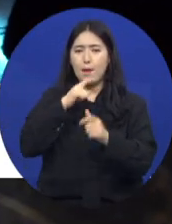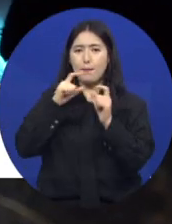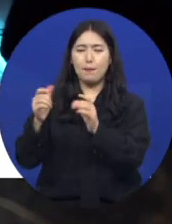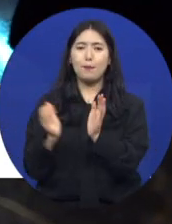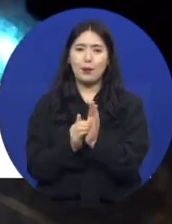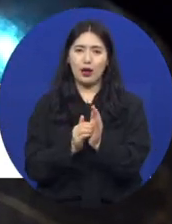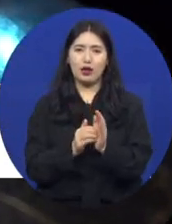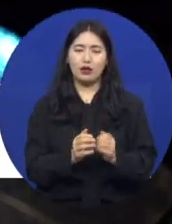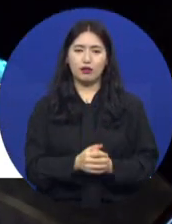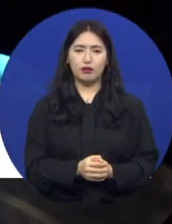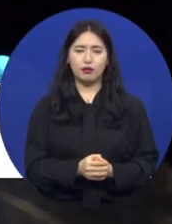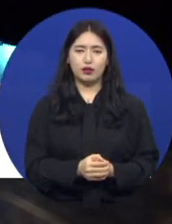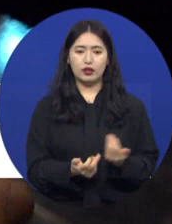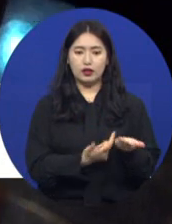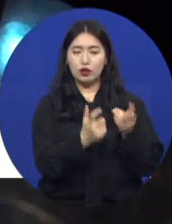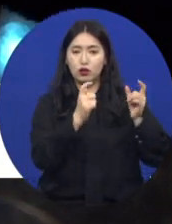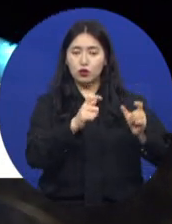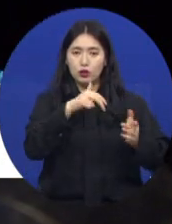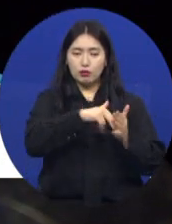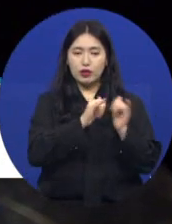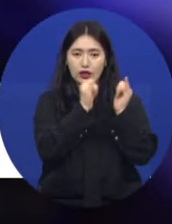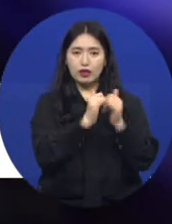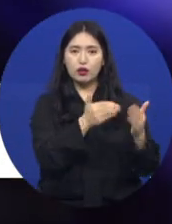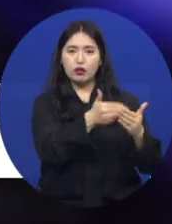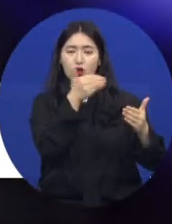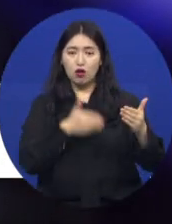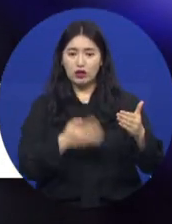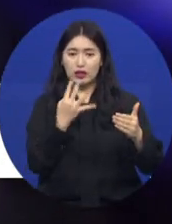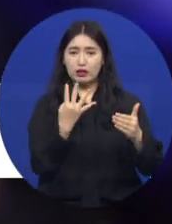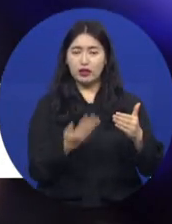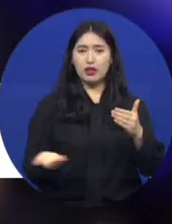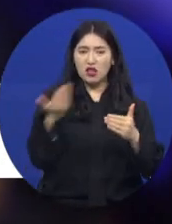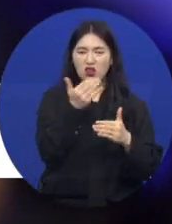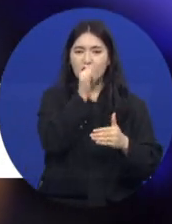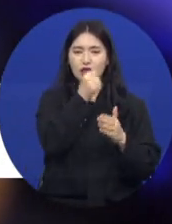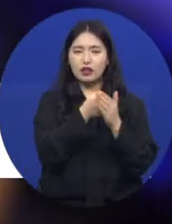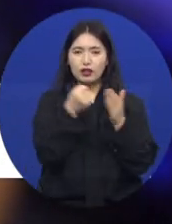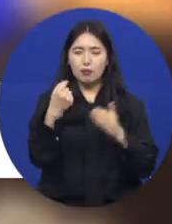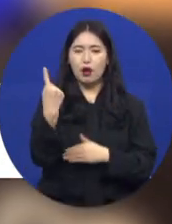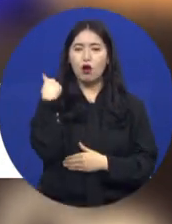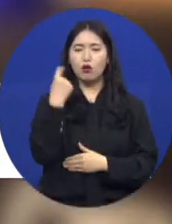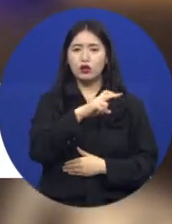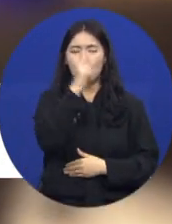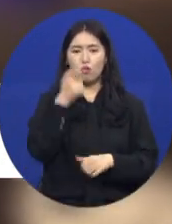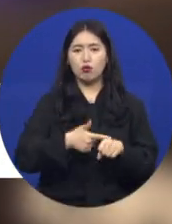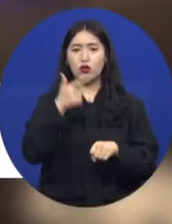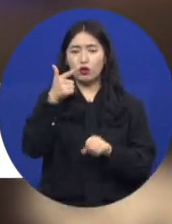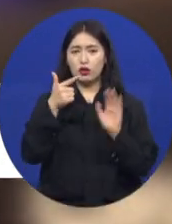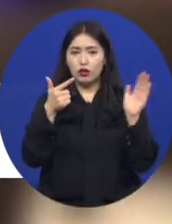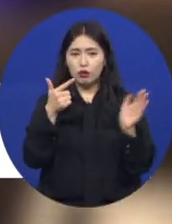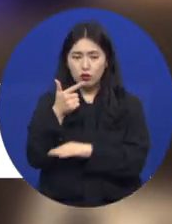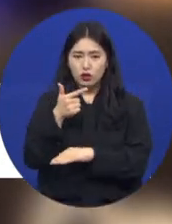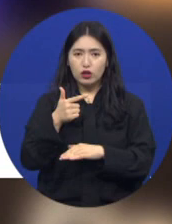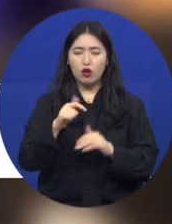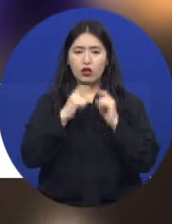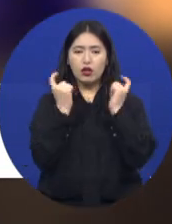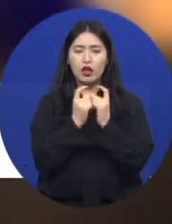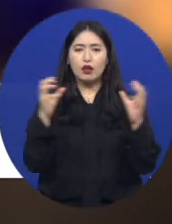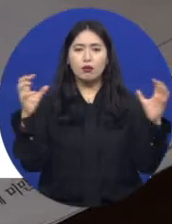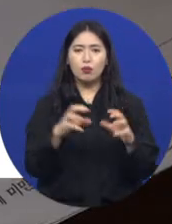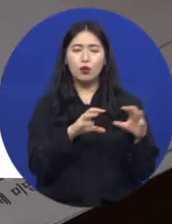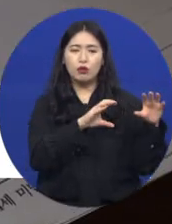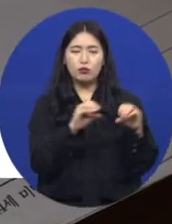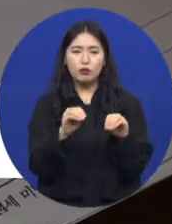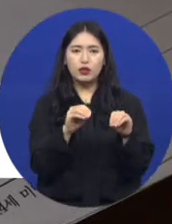밝혔습니다. 제주도는 사회적 거리두기 4단계 격상으로 어제 오후 6시부터 사적 모임 인원이